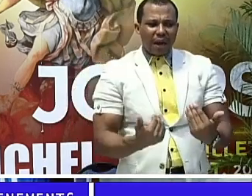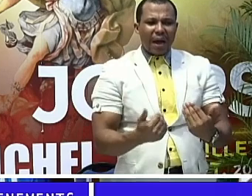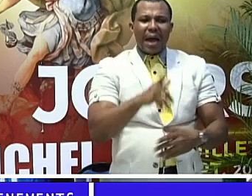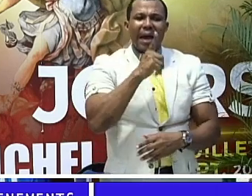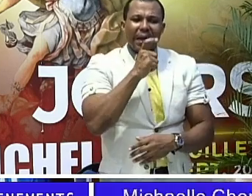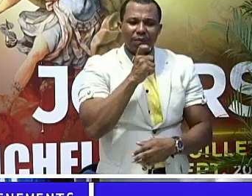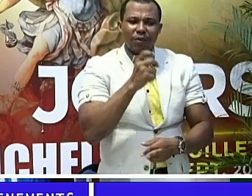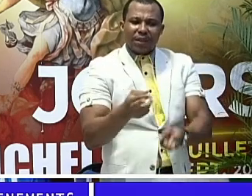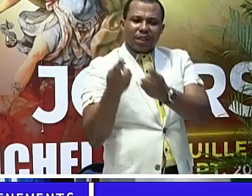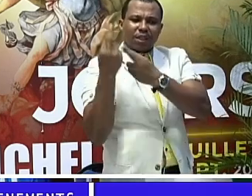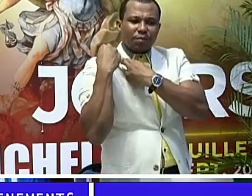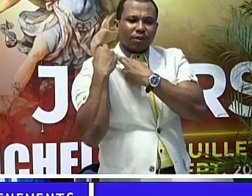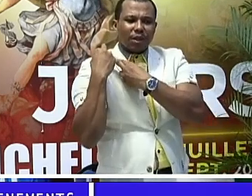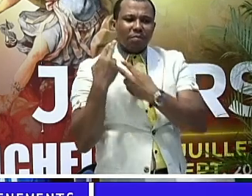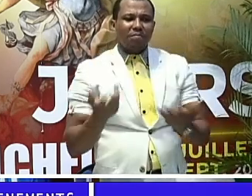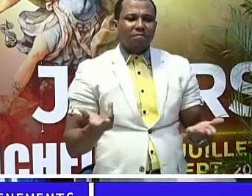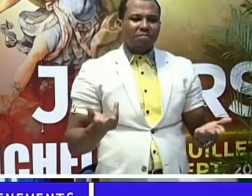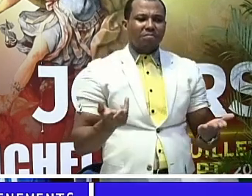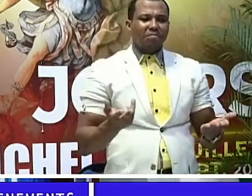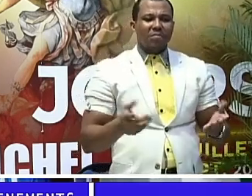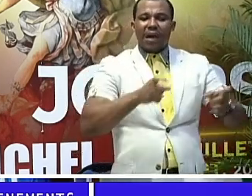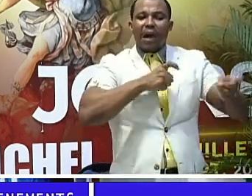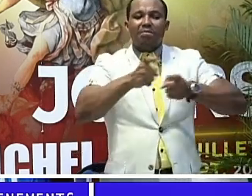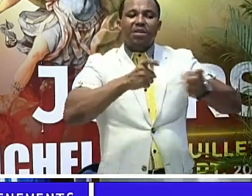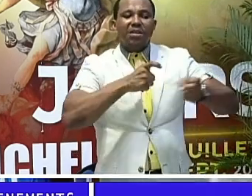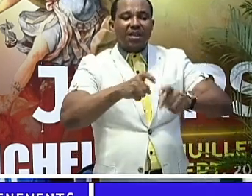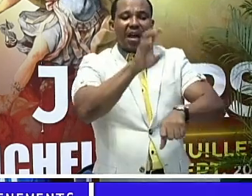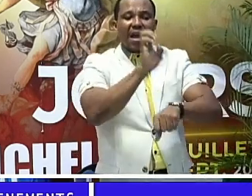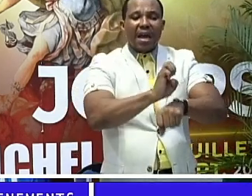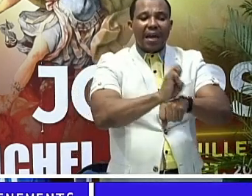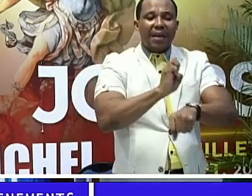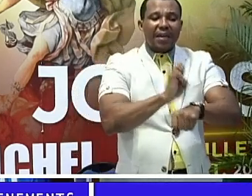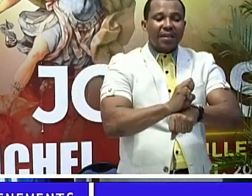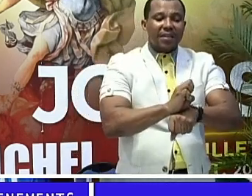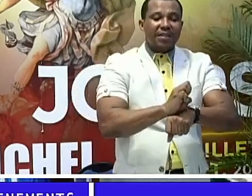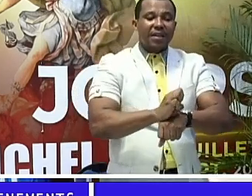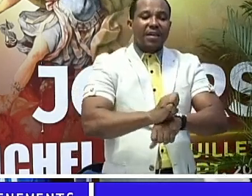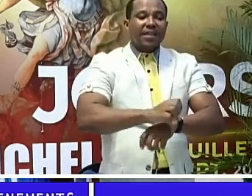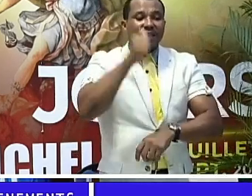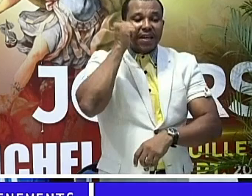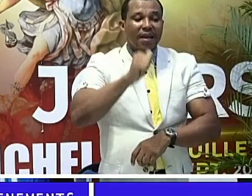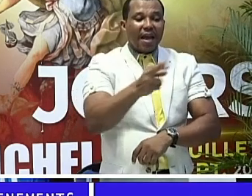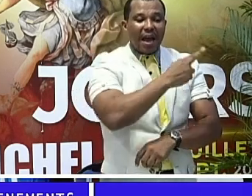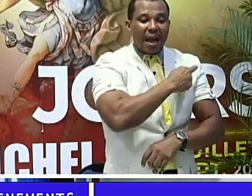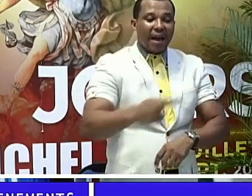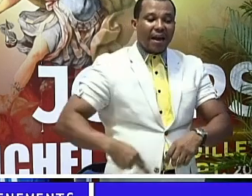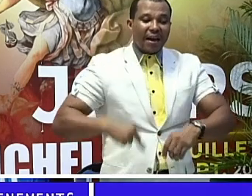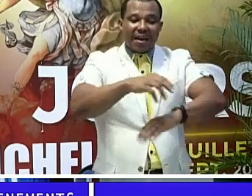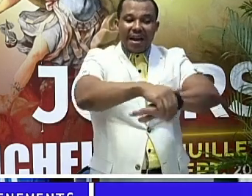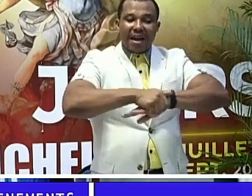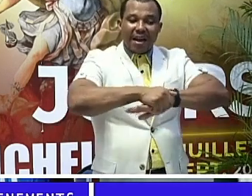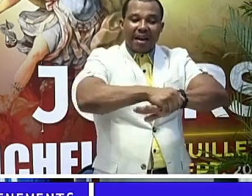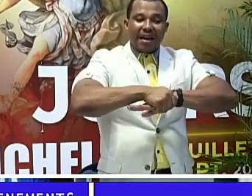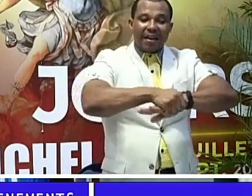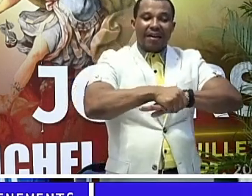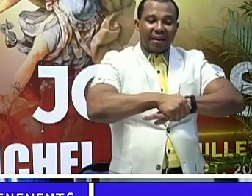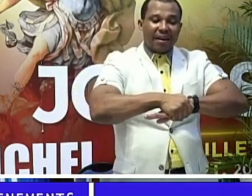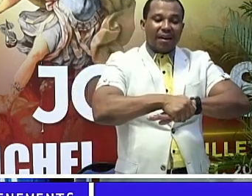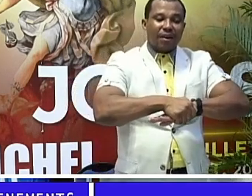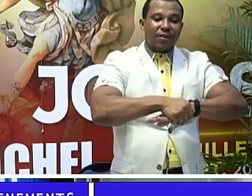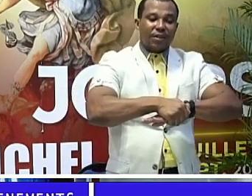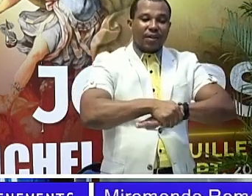Un exemple, un rapport simple. Qui est-ce qui a dirigé? C'est la reine d'Angleterre. Reine d'Angleterre, comment le relais?